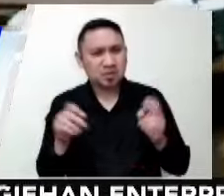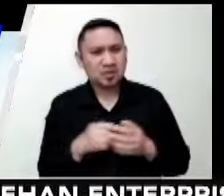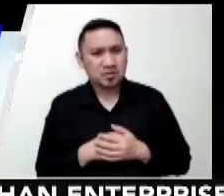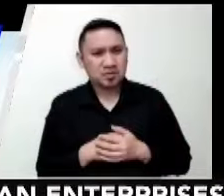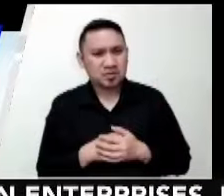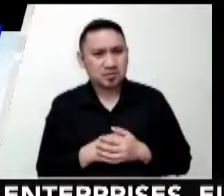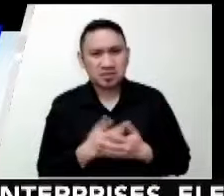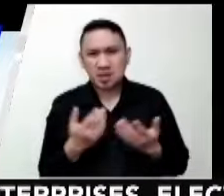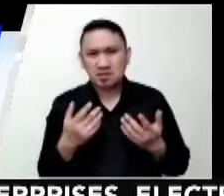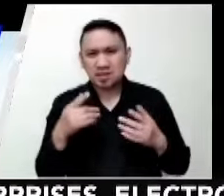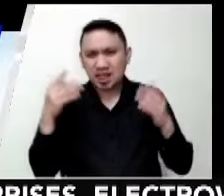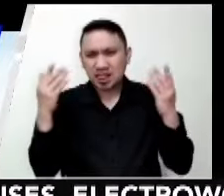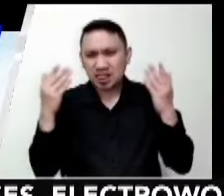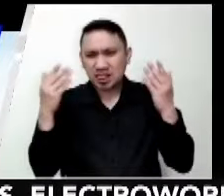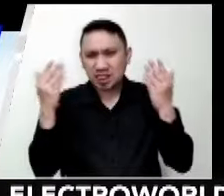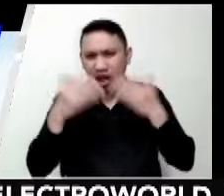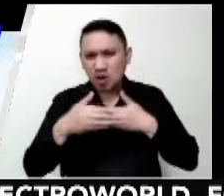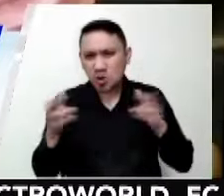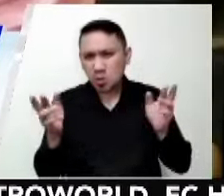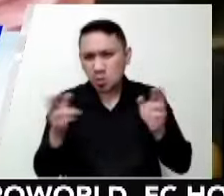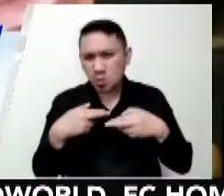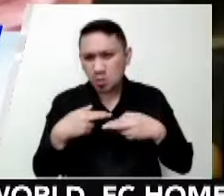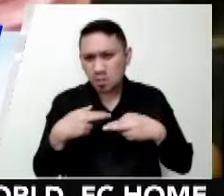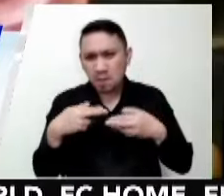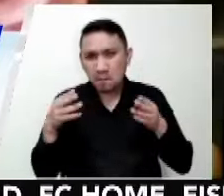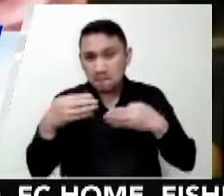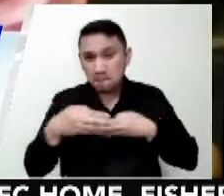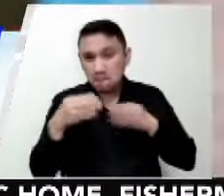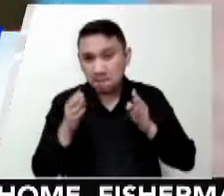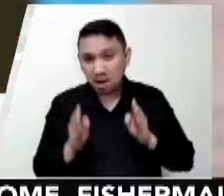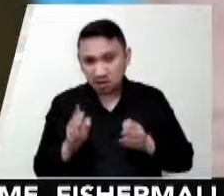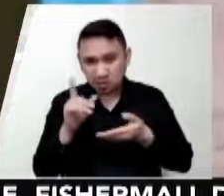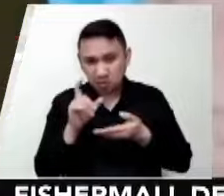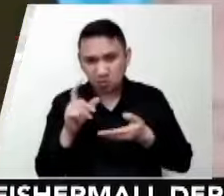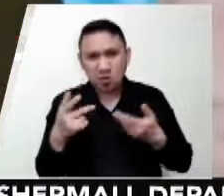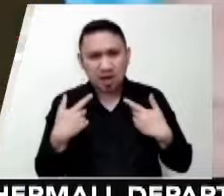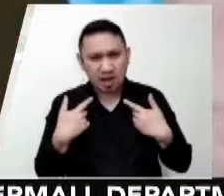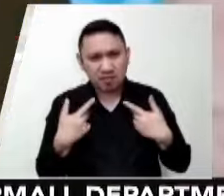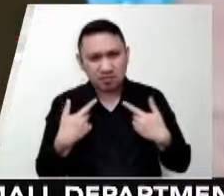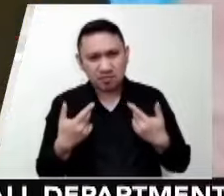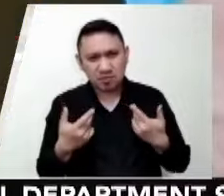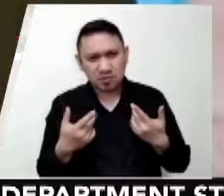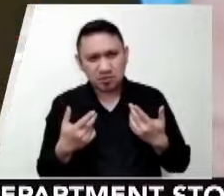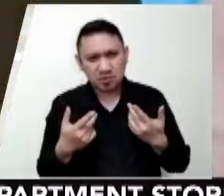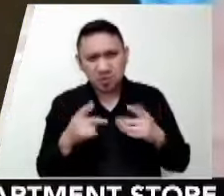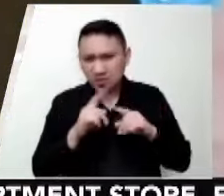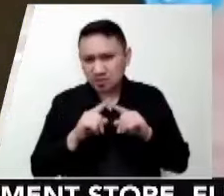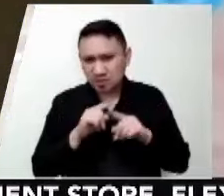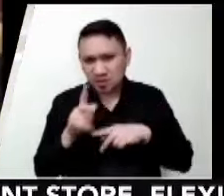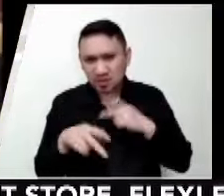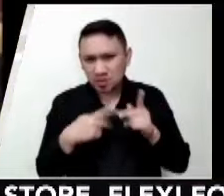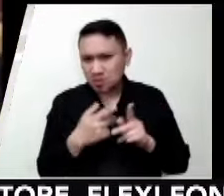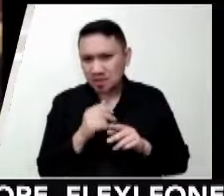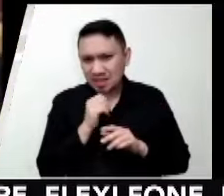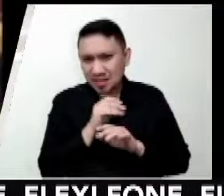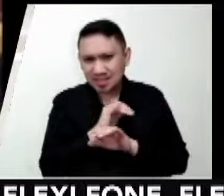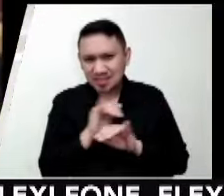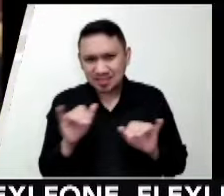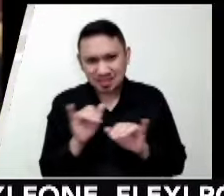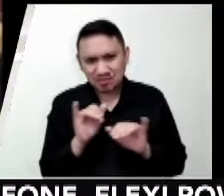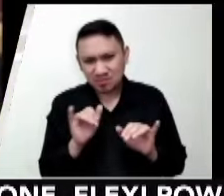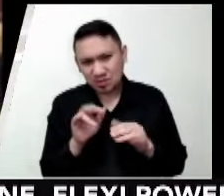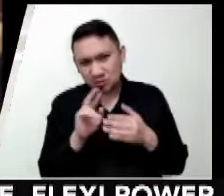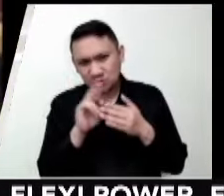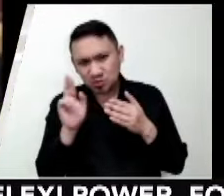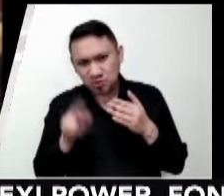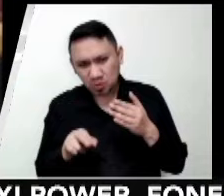camera. Purely handmade by chemical, kaya iba-iba yung lalabas, kaya walang magkakaparehas na result. Kaya pakiramdam ni